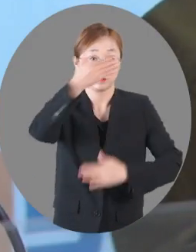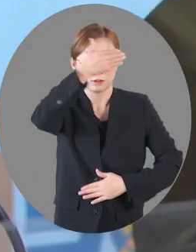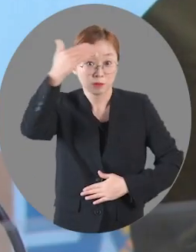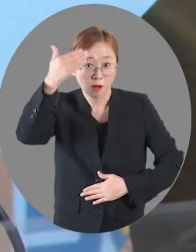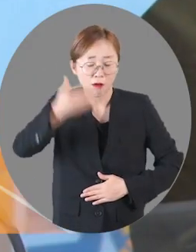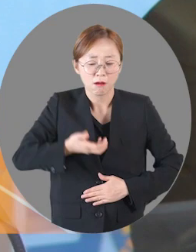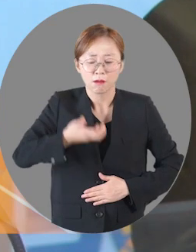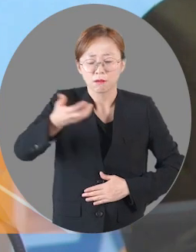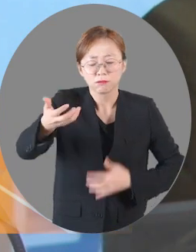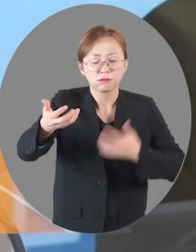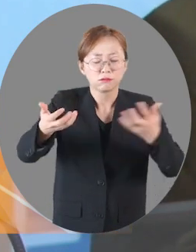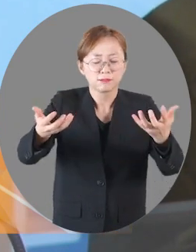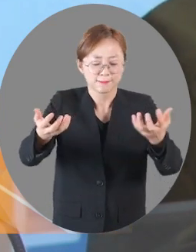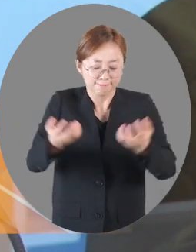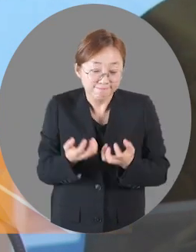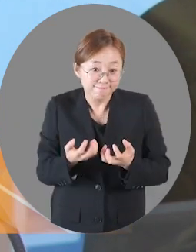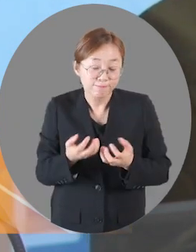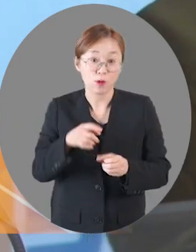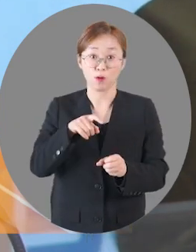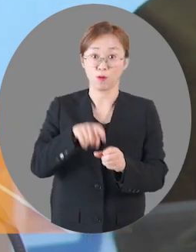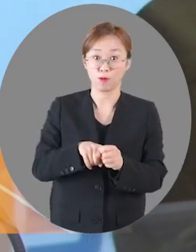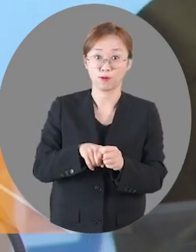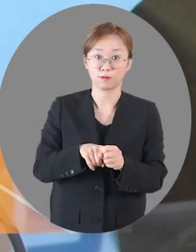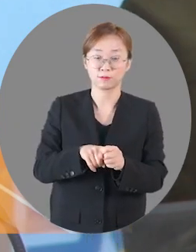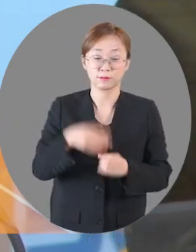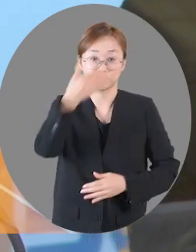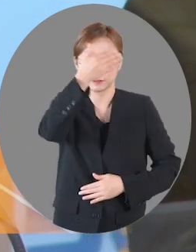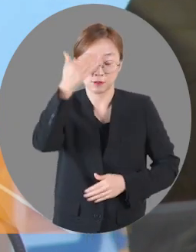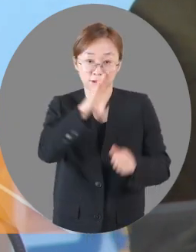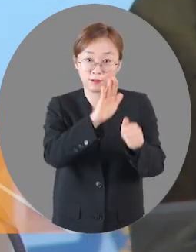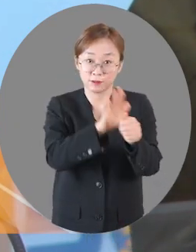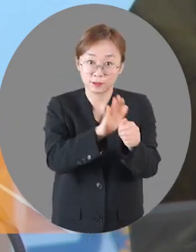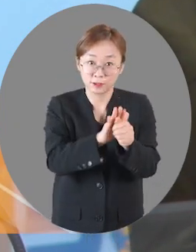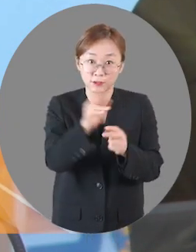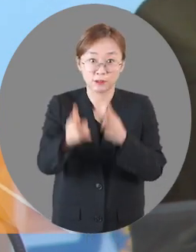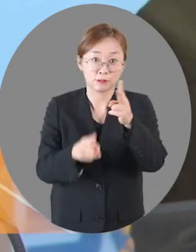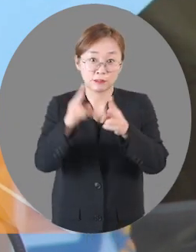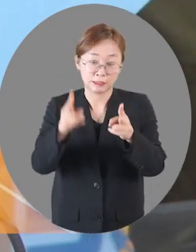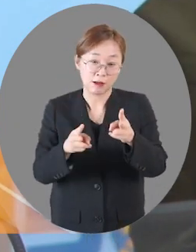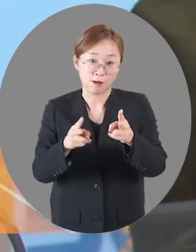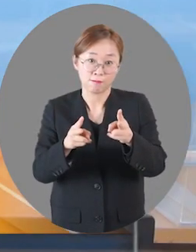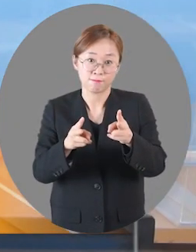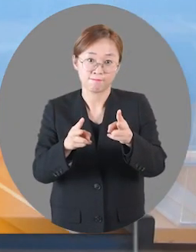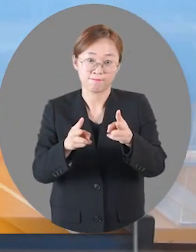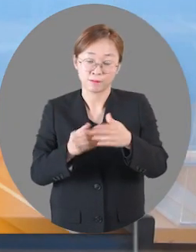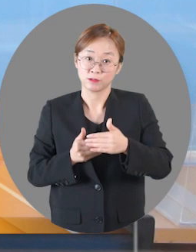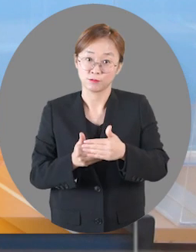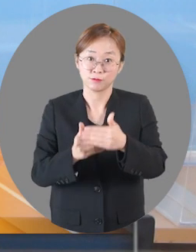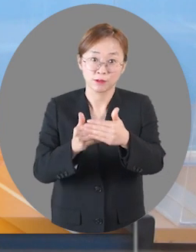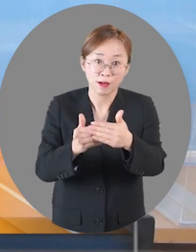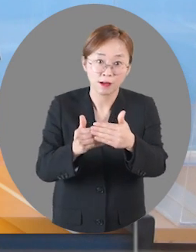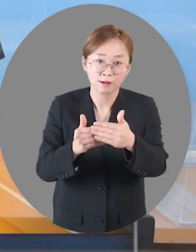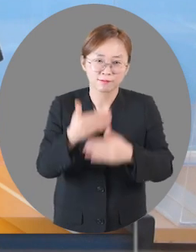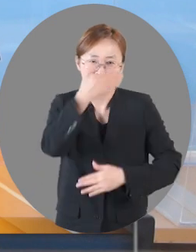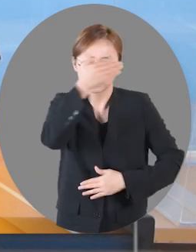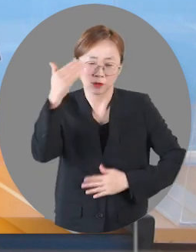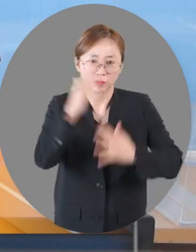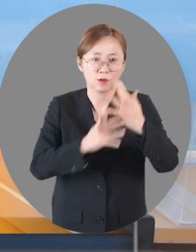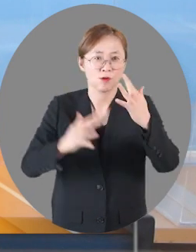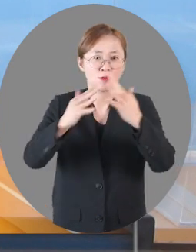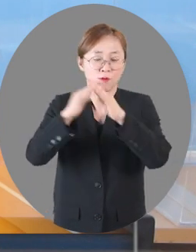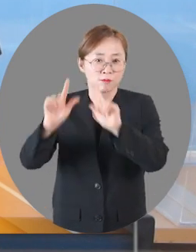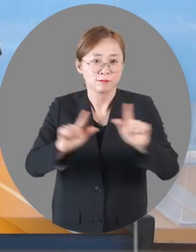공주시는 청년 인구 감소에 적극 대응하기 위해 청년 지원 조직 체계를 마련하고 청년이 지역에 정착할 수